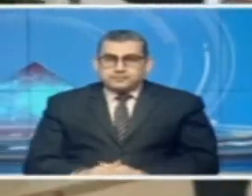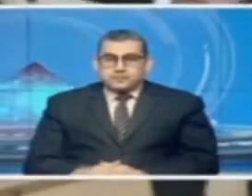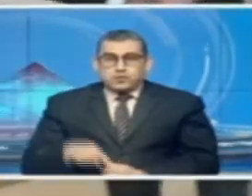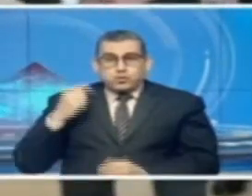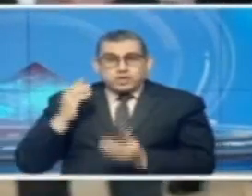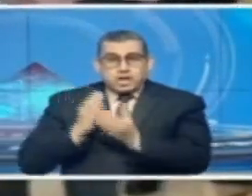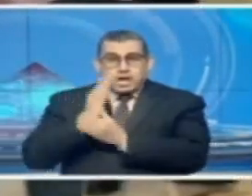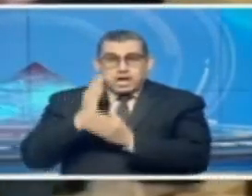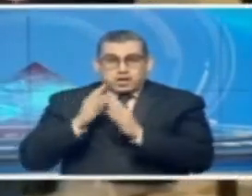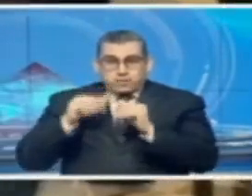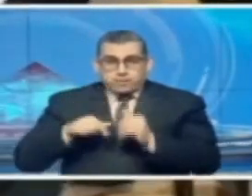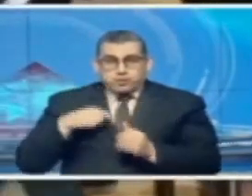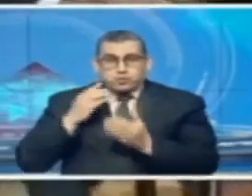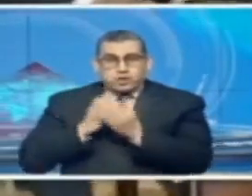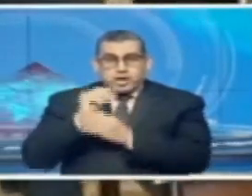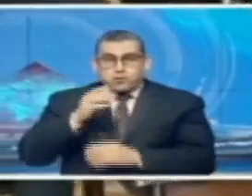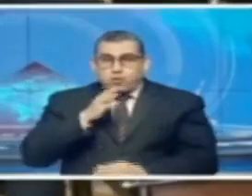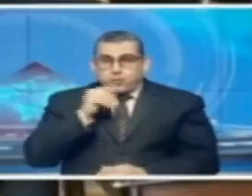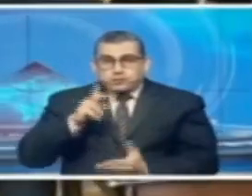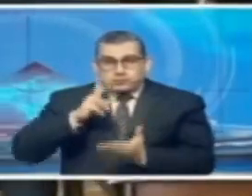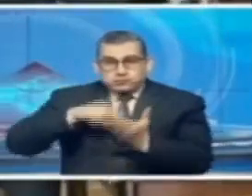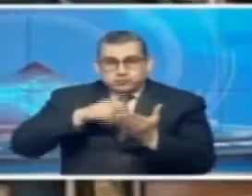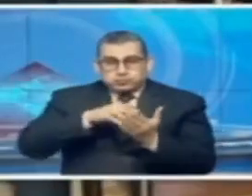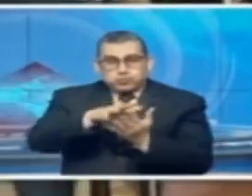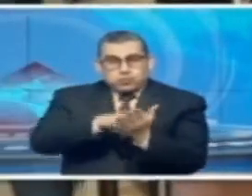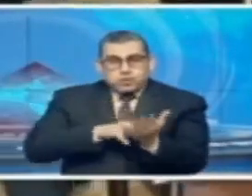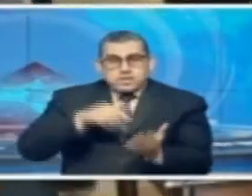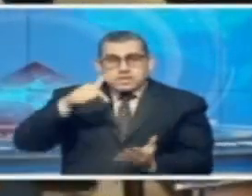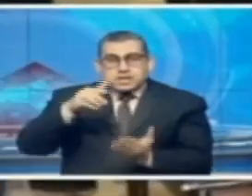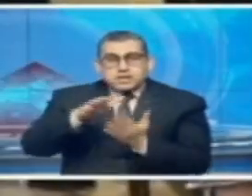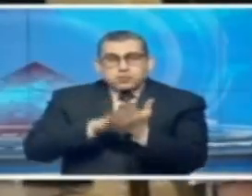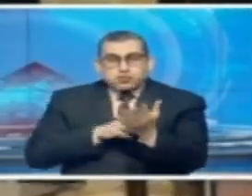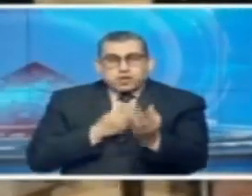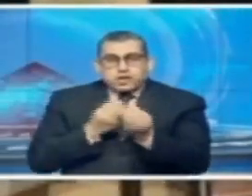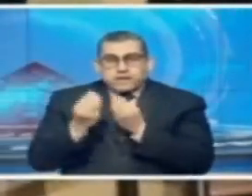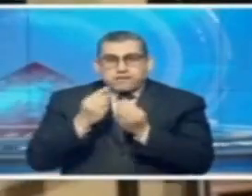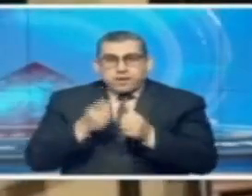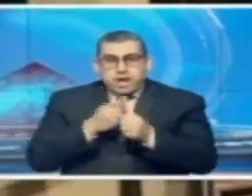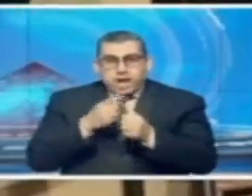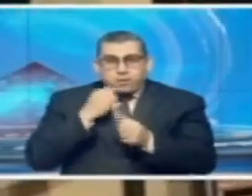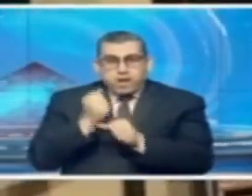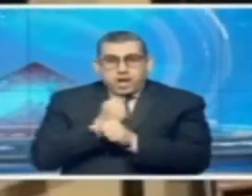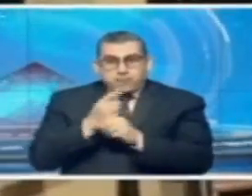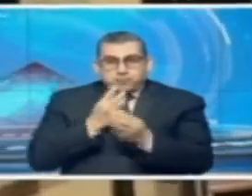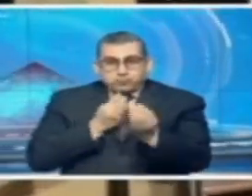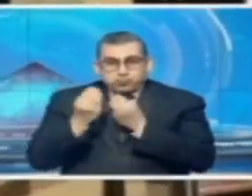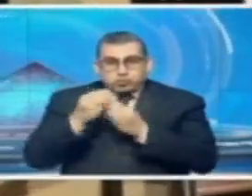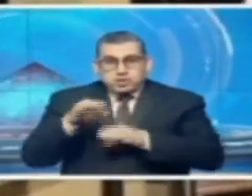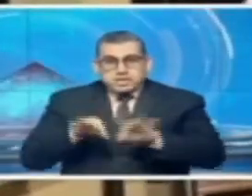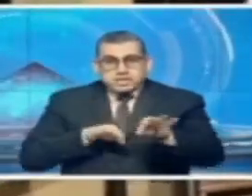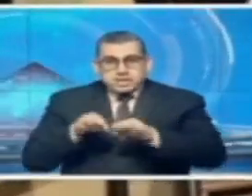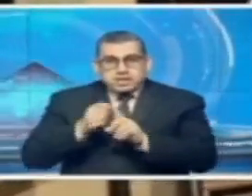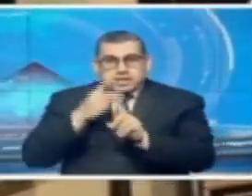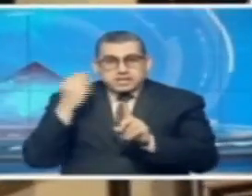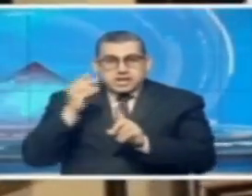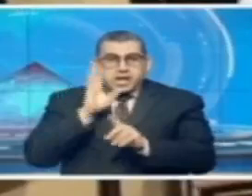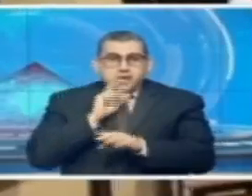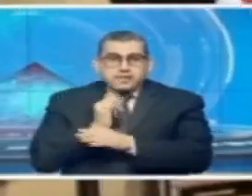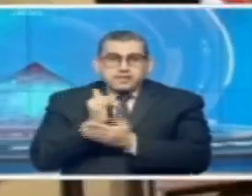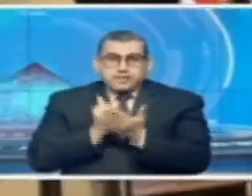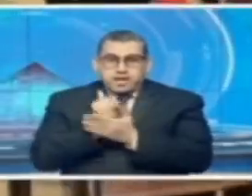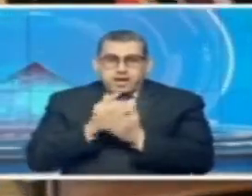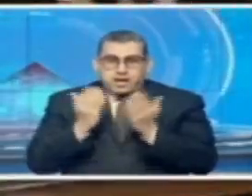شكري ونظيره العماني وقعان 6 مذكرات تفاهم أبرزها في مجال المشاورات السياسية